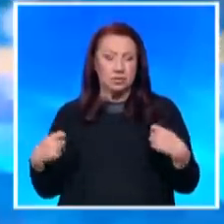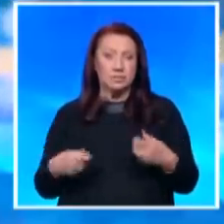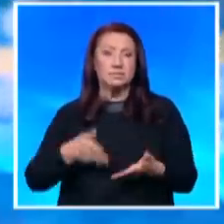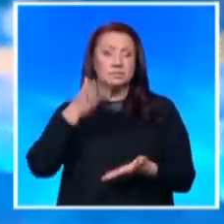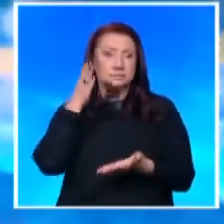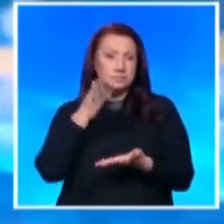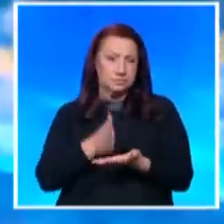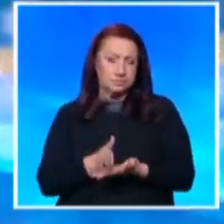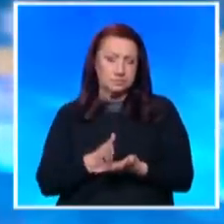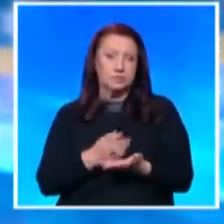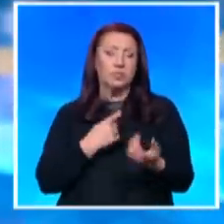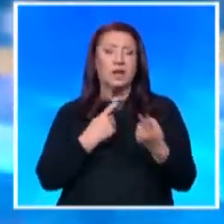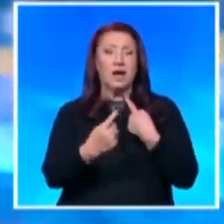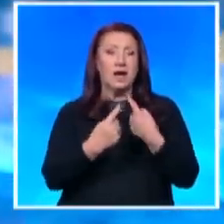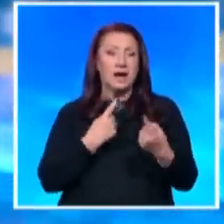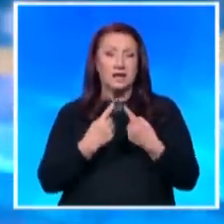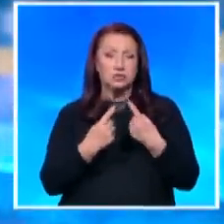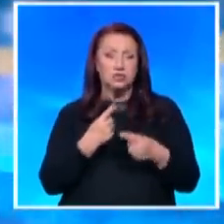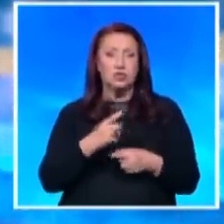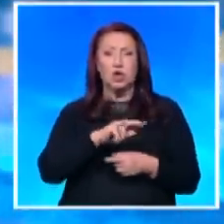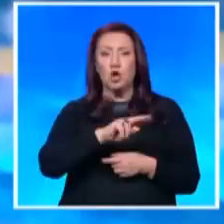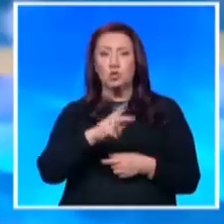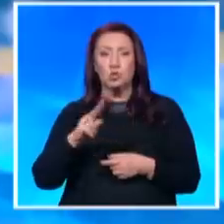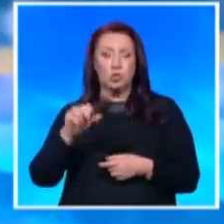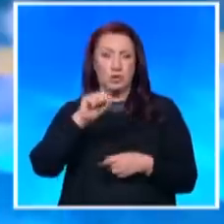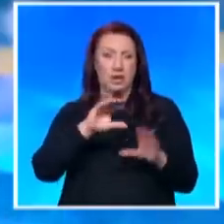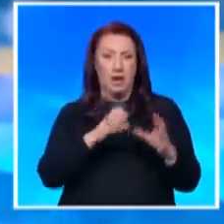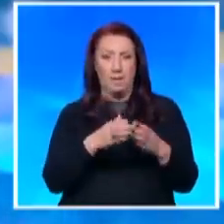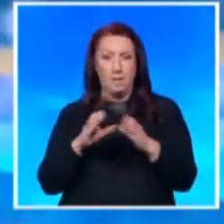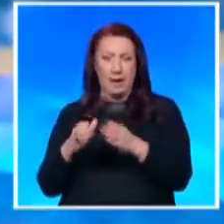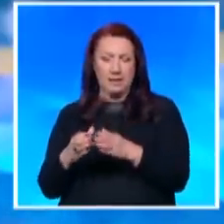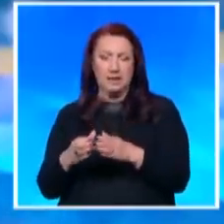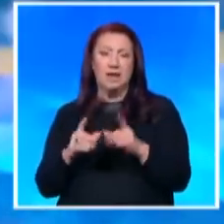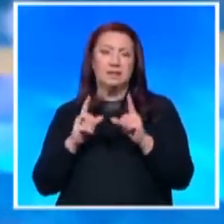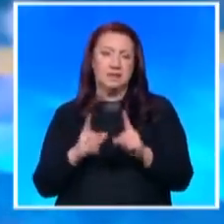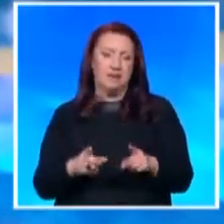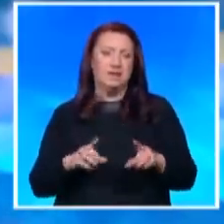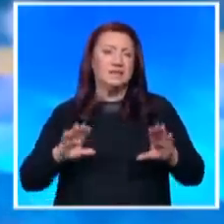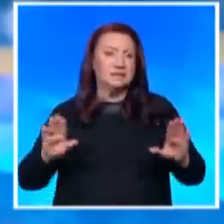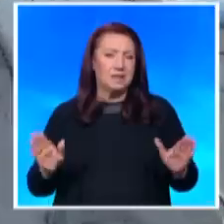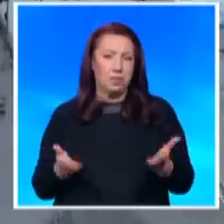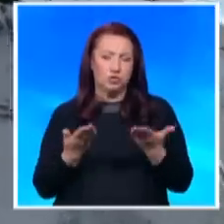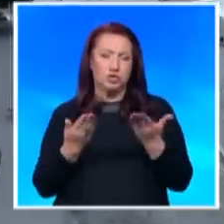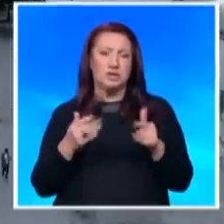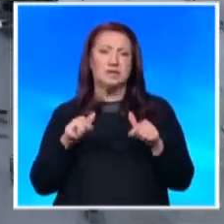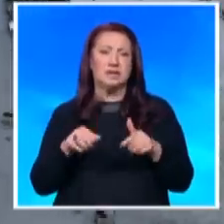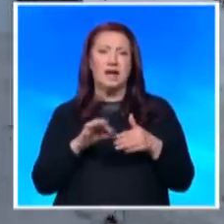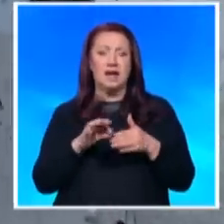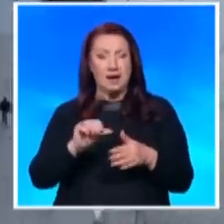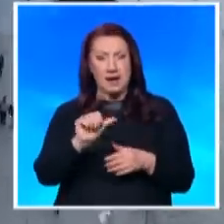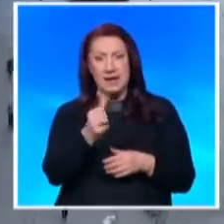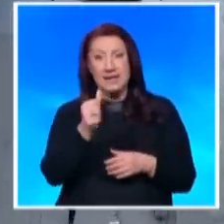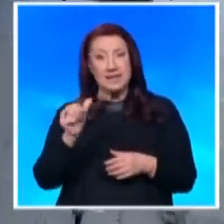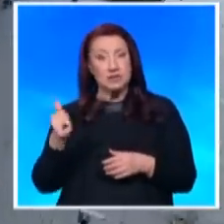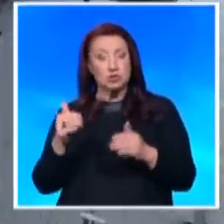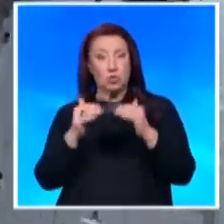разговорите с другите партии трябва да стартират и то на лидерско ниво. А след като вчера